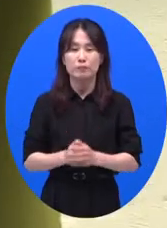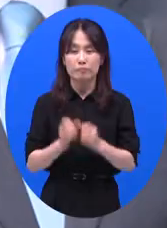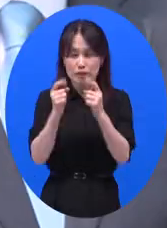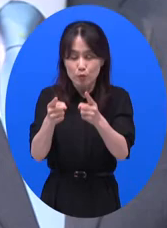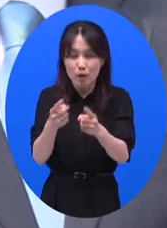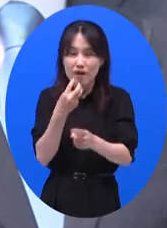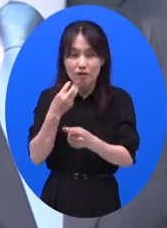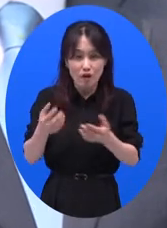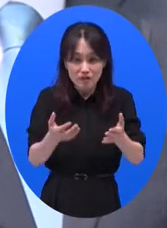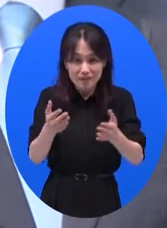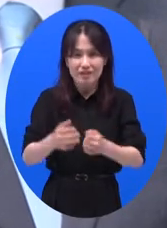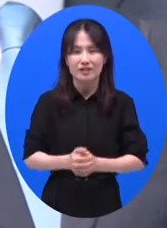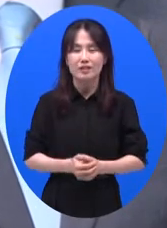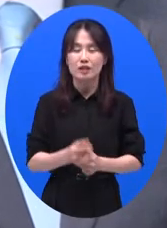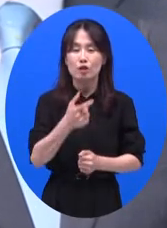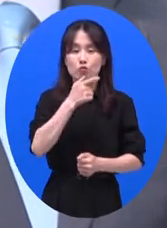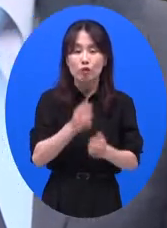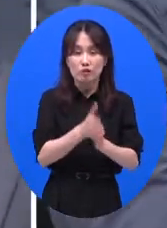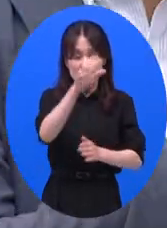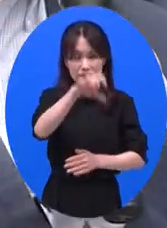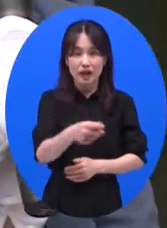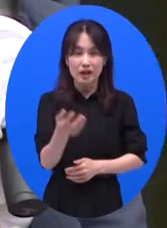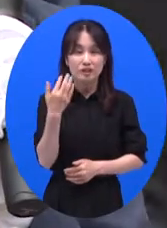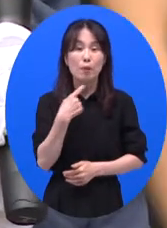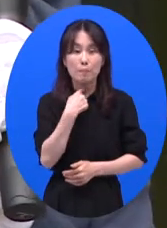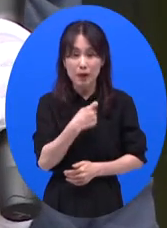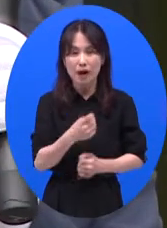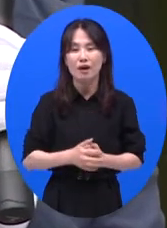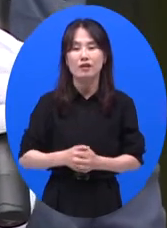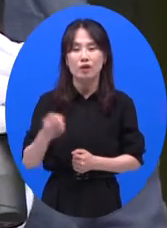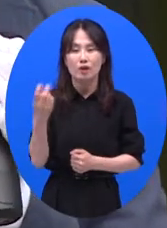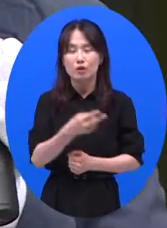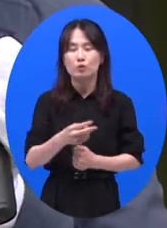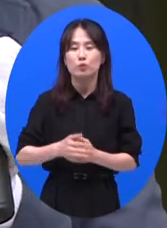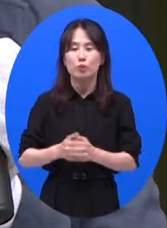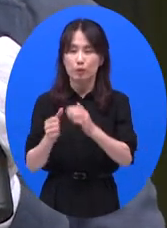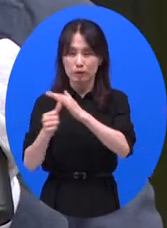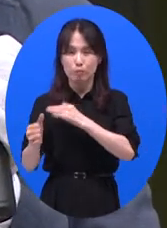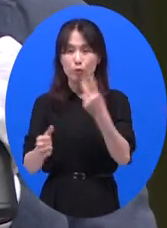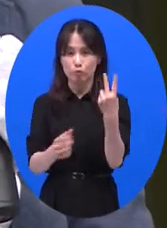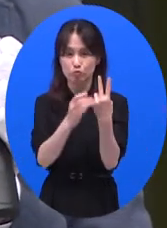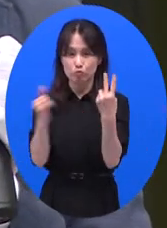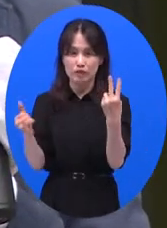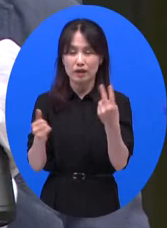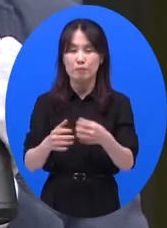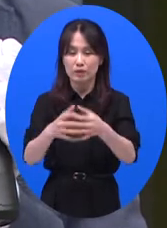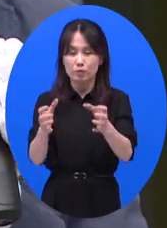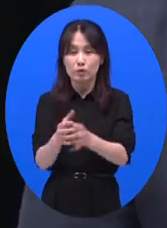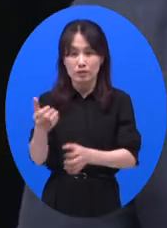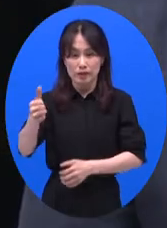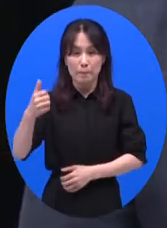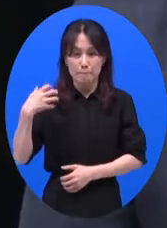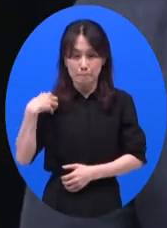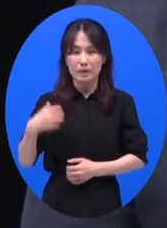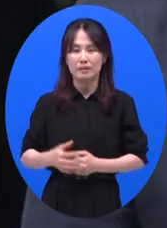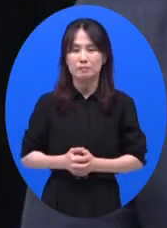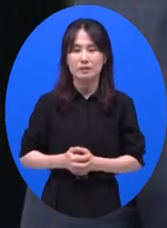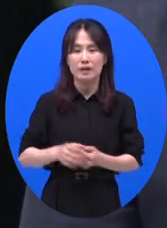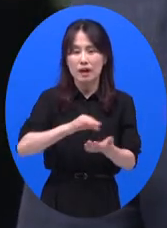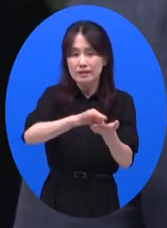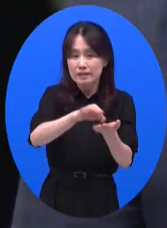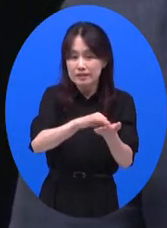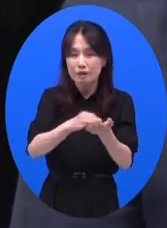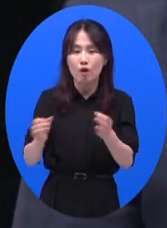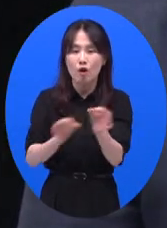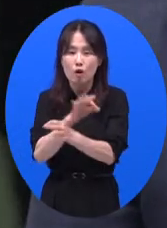경기. 염태영 전 수원시장과 반호영 네오팩트 대표가 인수위 공동위원장을 맡았습니다.